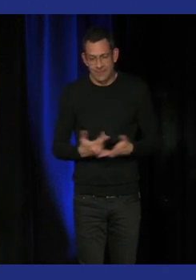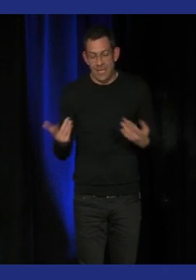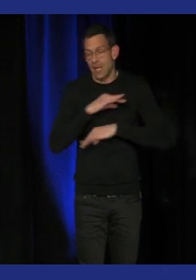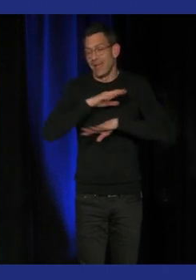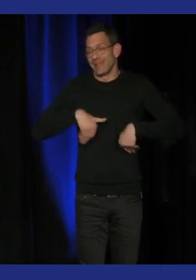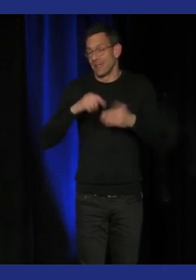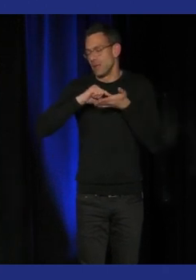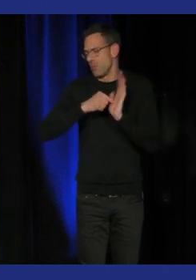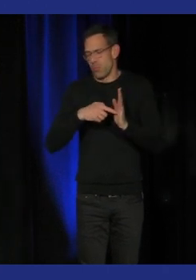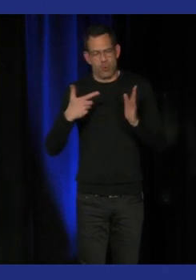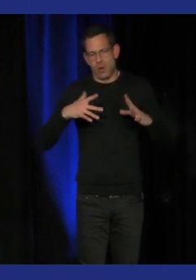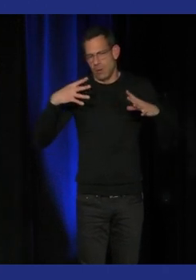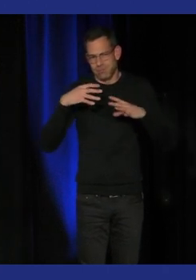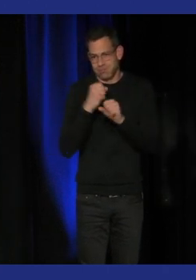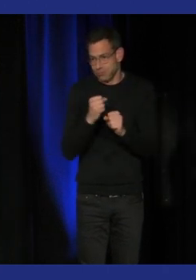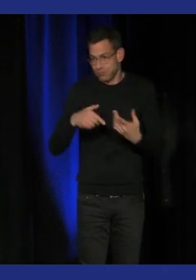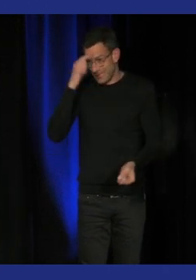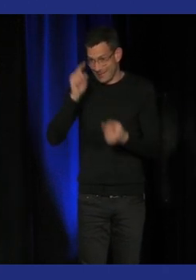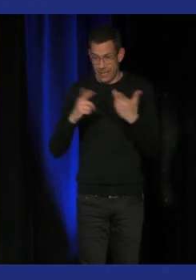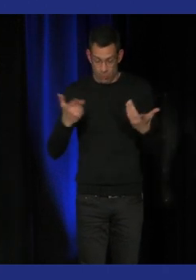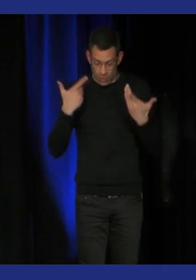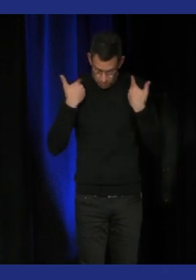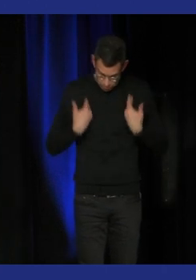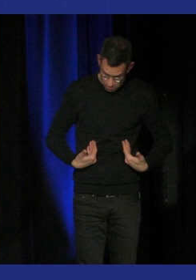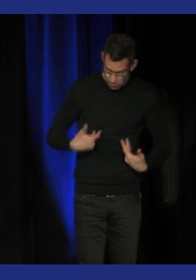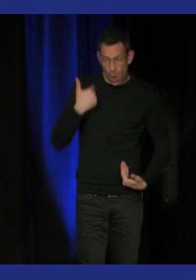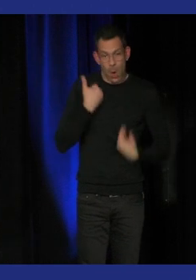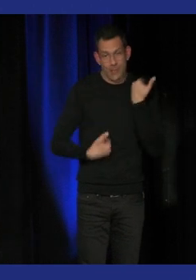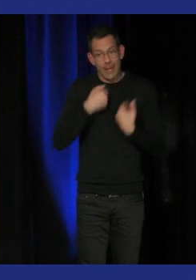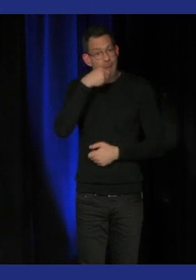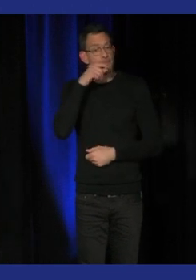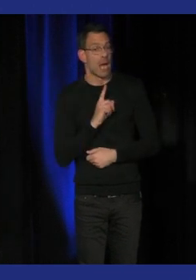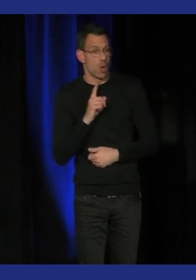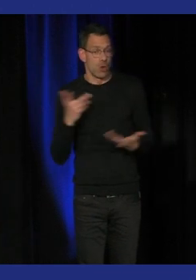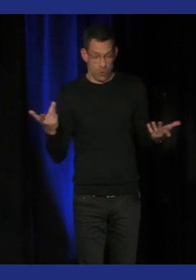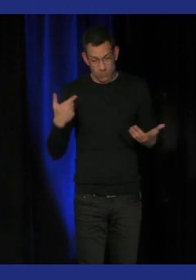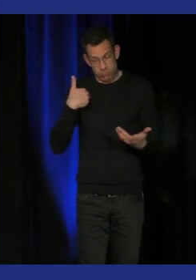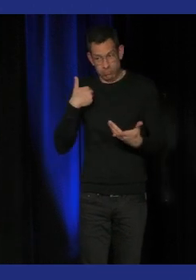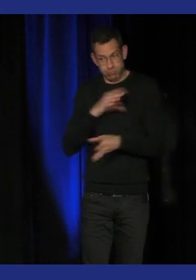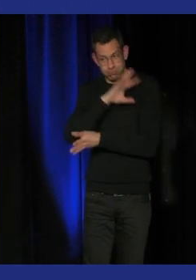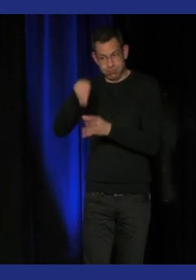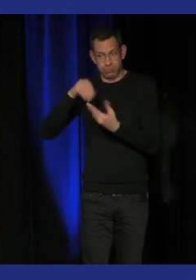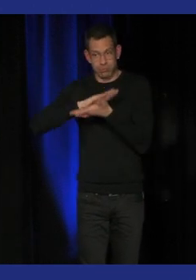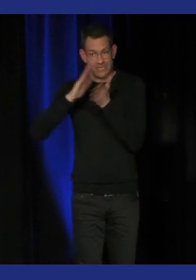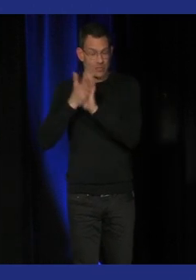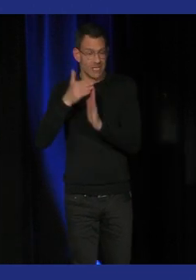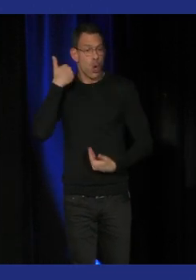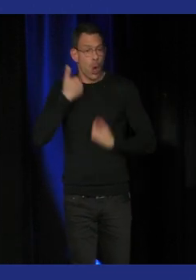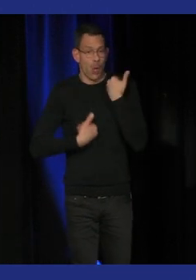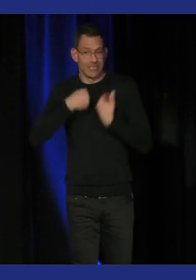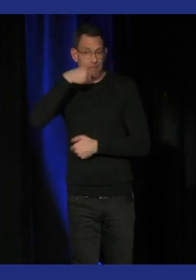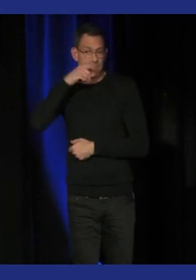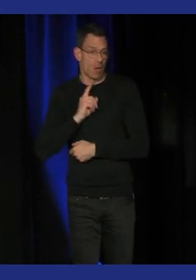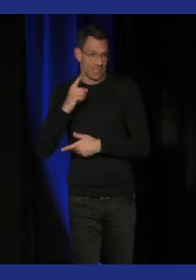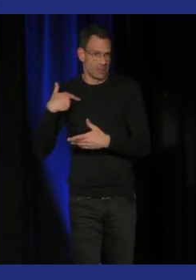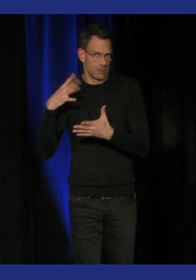j'aborde vite fait, c'est la question de l'antiparentalité, parce que du coup, je suis aussi militante à l'association Antiparentalité, donc c'était important